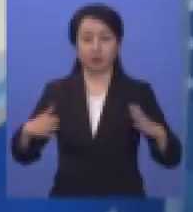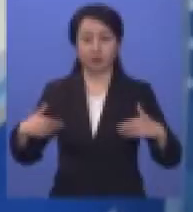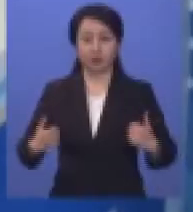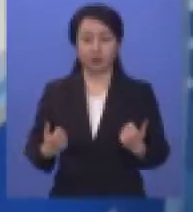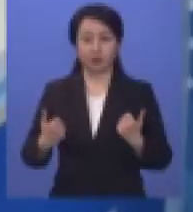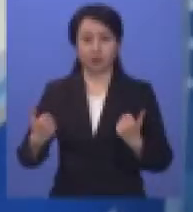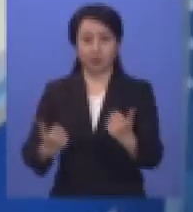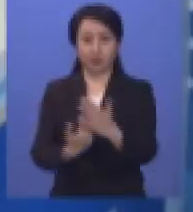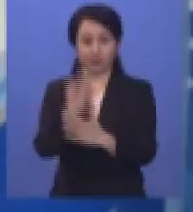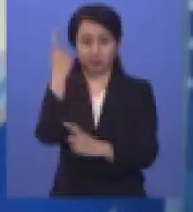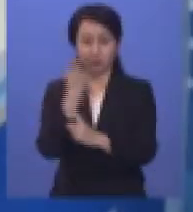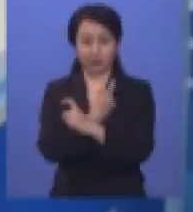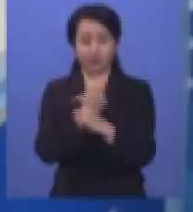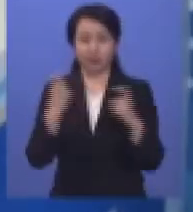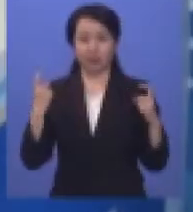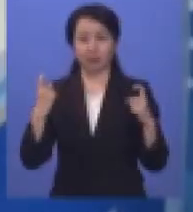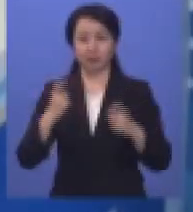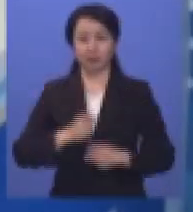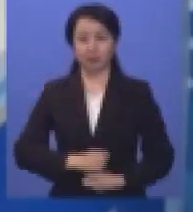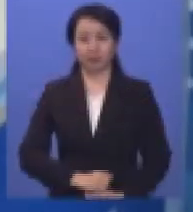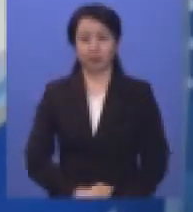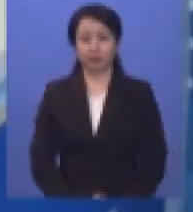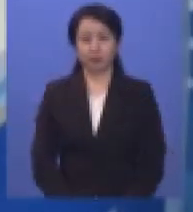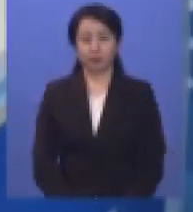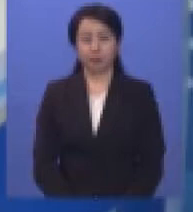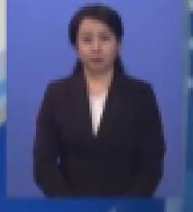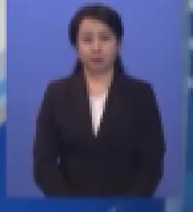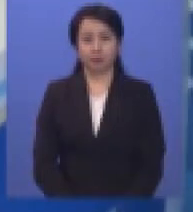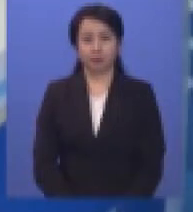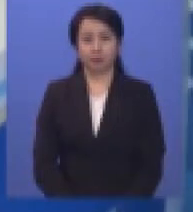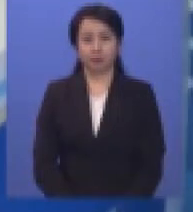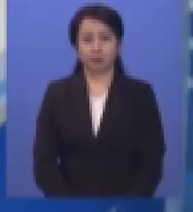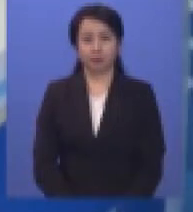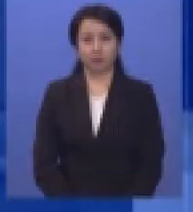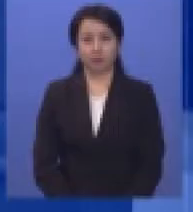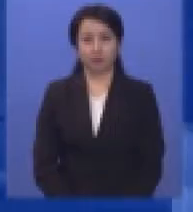Здравствуйте! В эфире итоговый информационный выпуск «Киселяк-парад» и в начале коротко о главном.